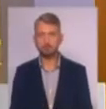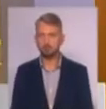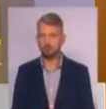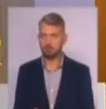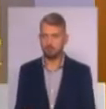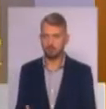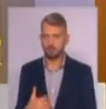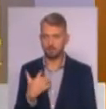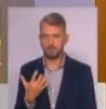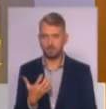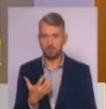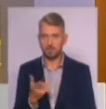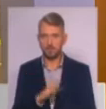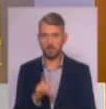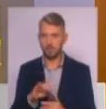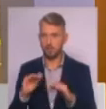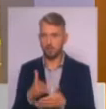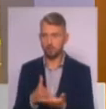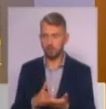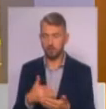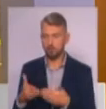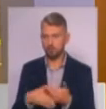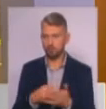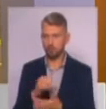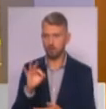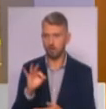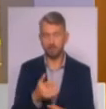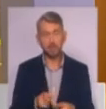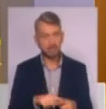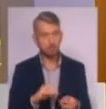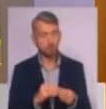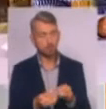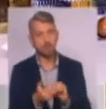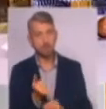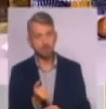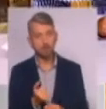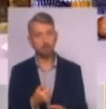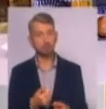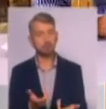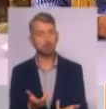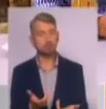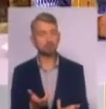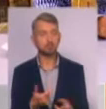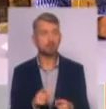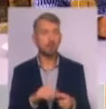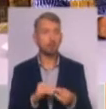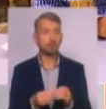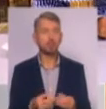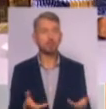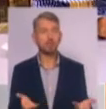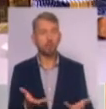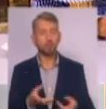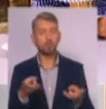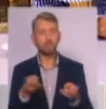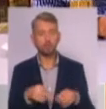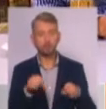Це проблема. Не те, що менше половини, а взагалі ближче до нуля. Так, ближче до нуля. На жаль, це проблема, яку